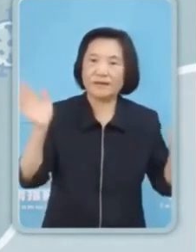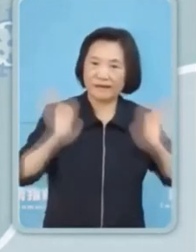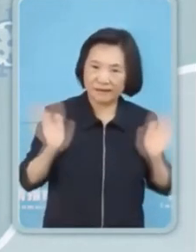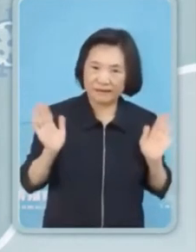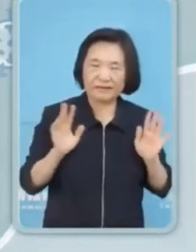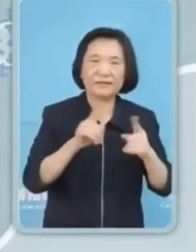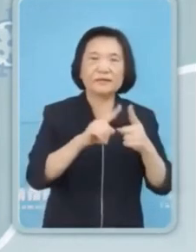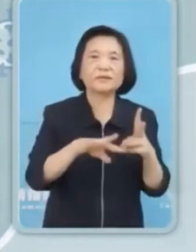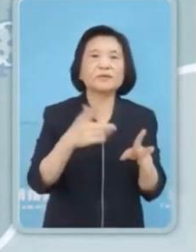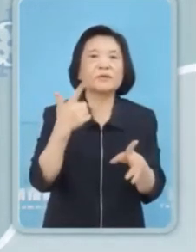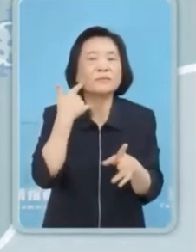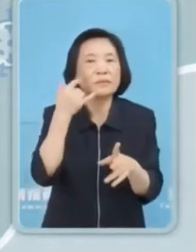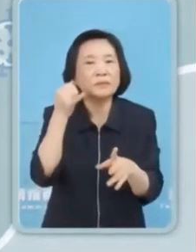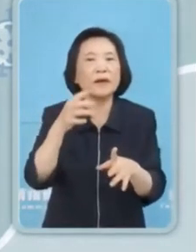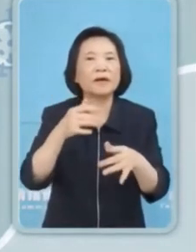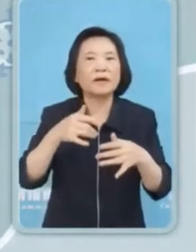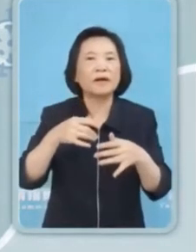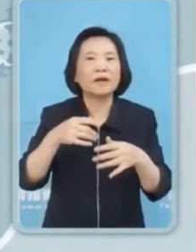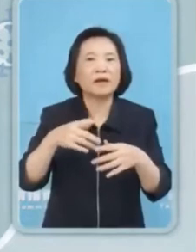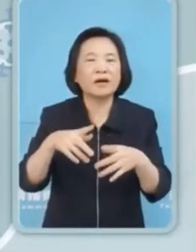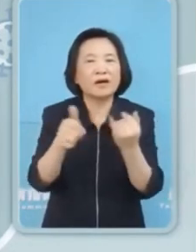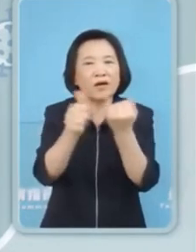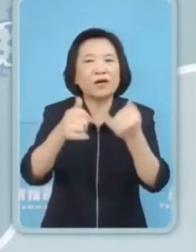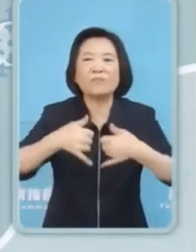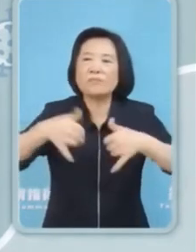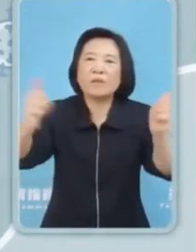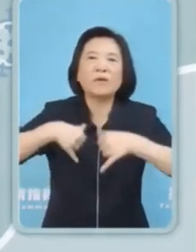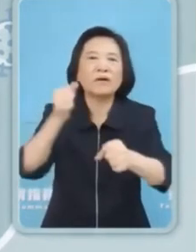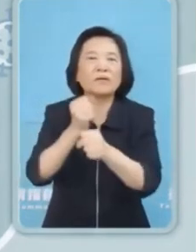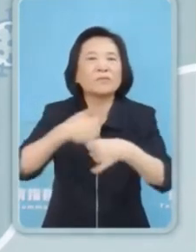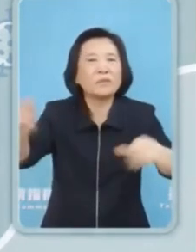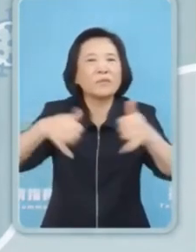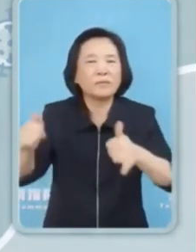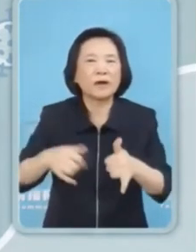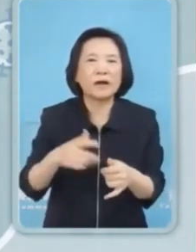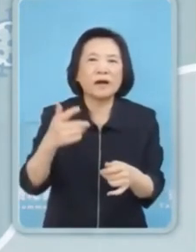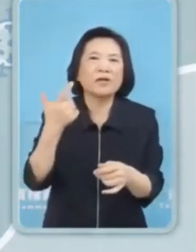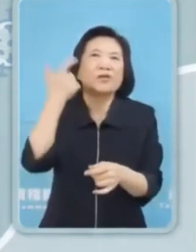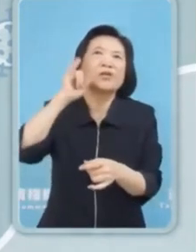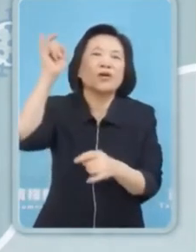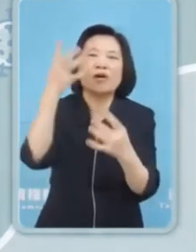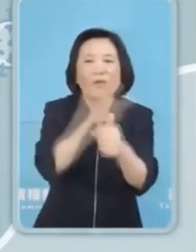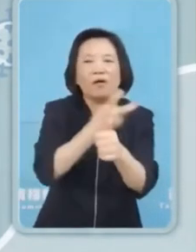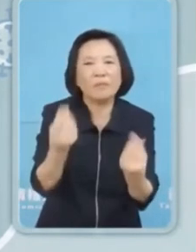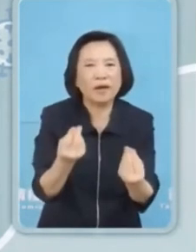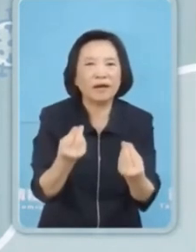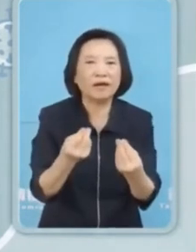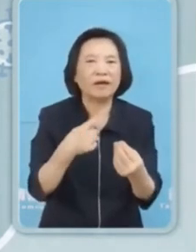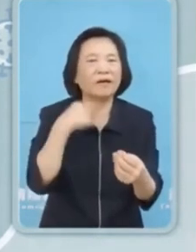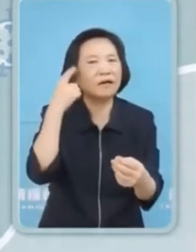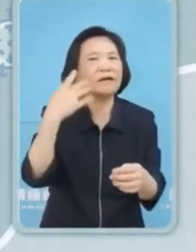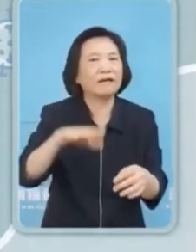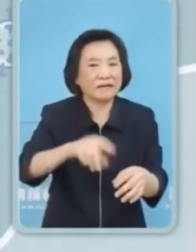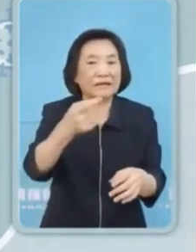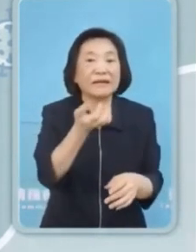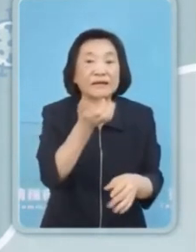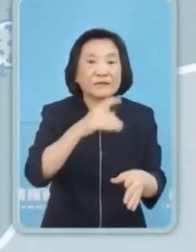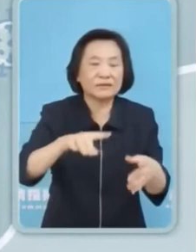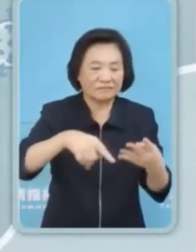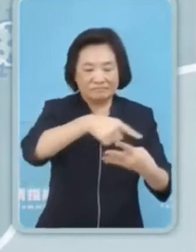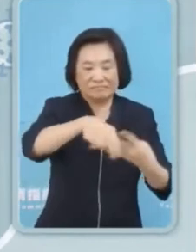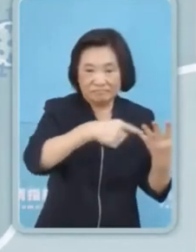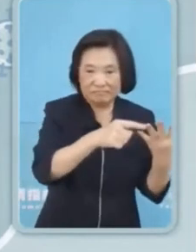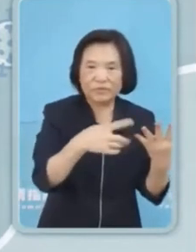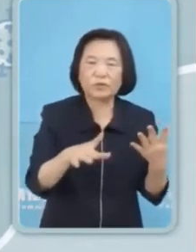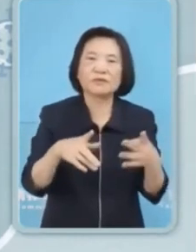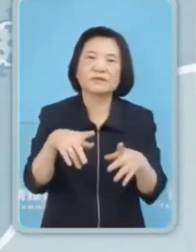对微解封之后呢，在托婴的部分呢，因为疫苗接种的关系，最快最快在7月20号，如果幼儿园所有托